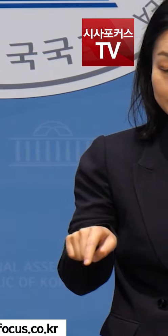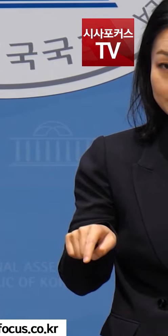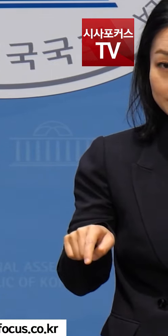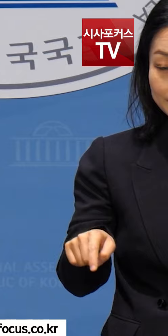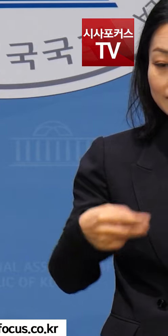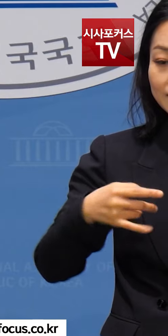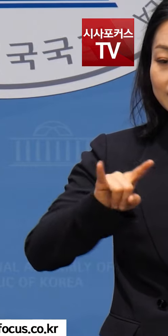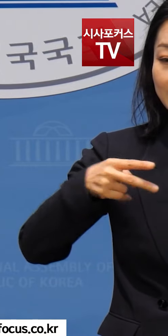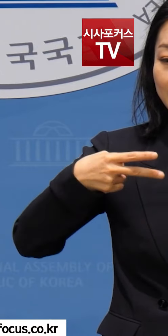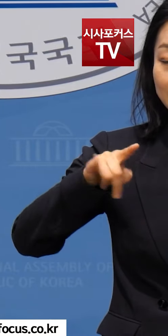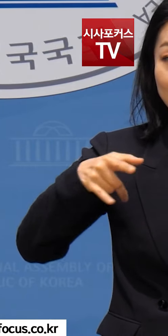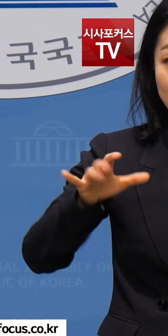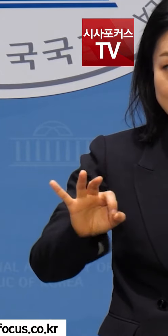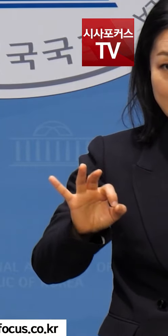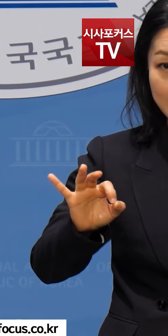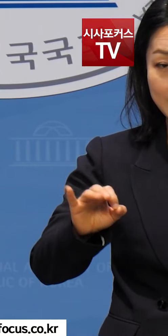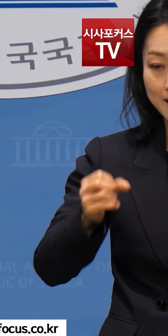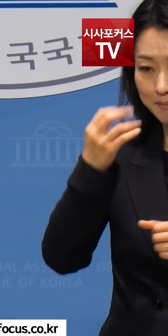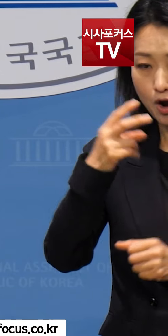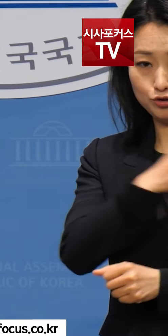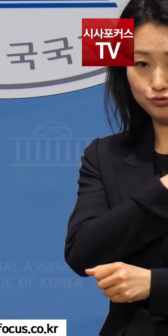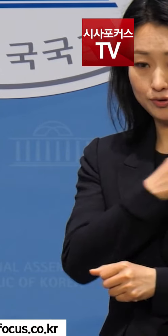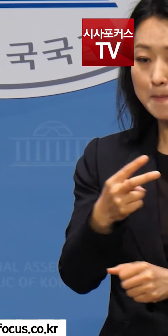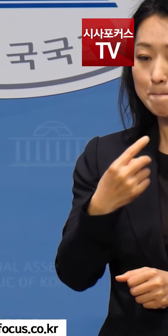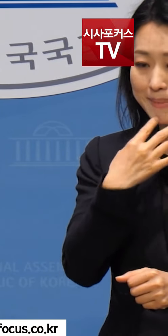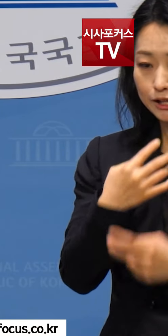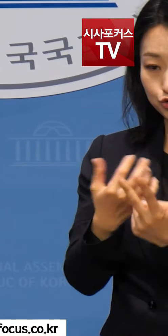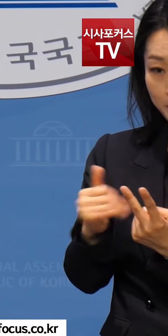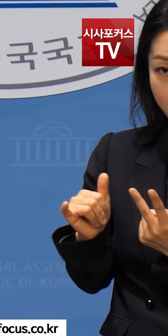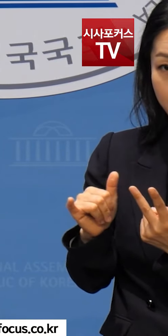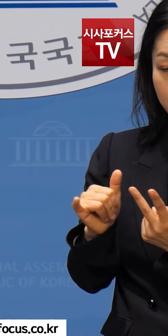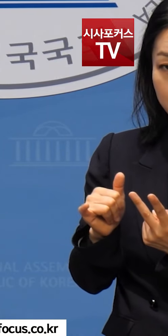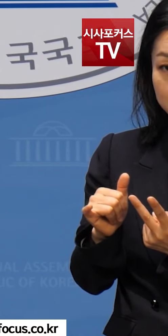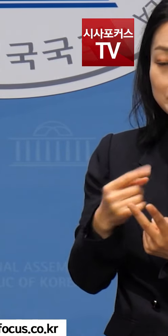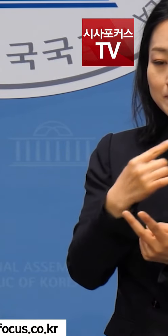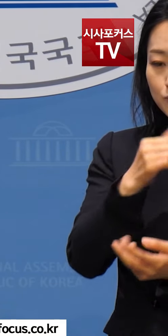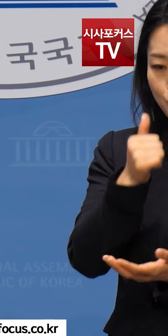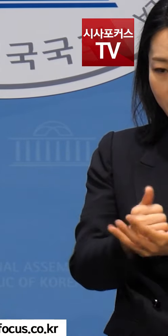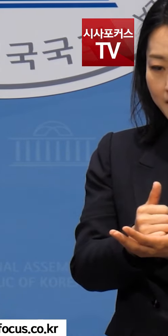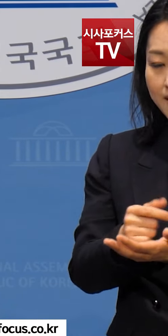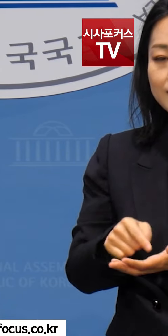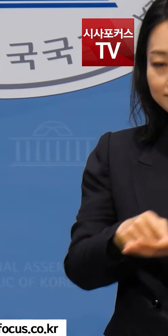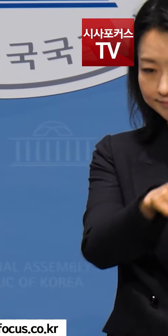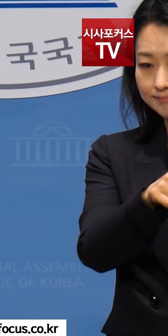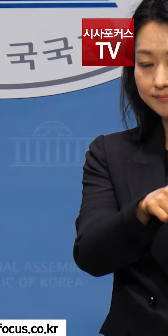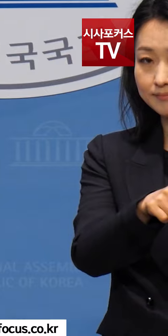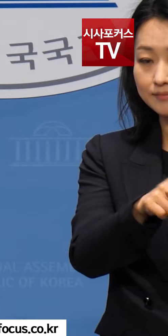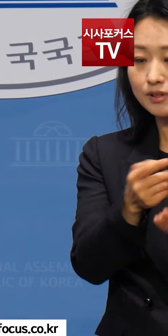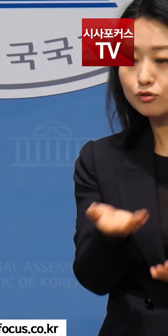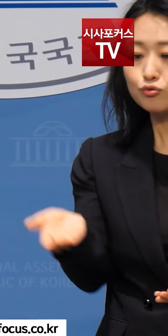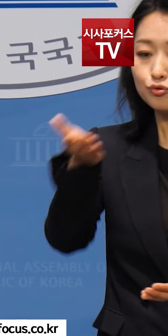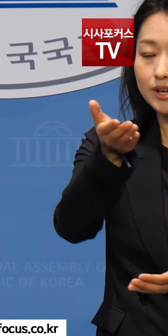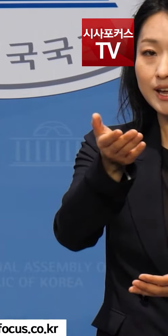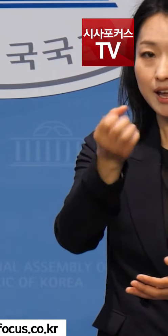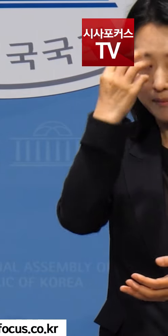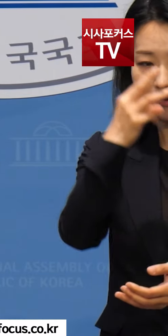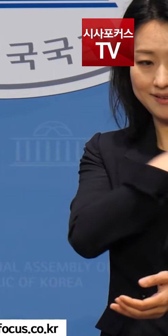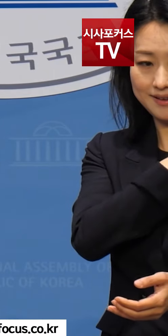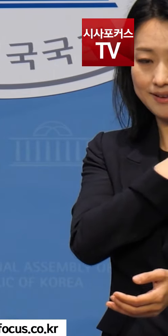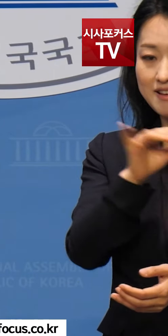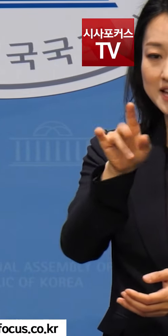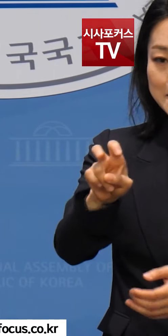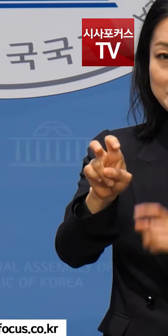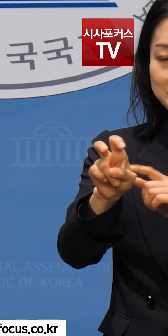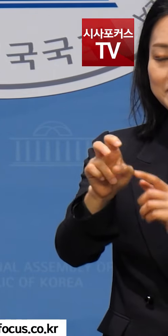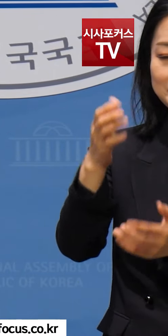혐의를 특정하고 임 전 사단장은 관련자로 경찰에 넘기라는 사실상의 가이드라인을 제시했다고 합니다.